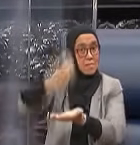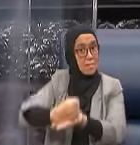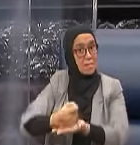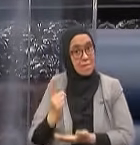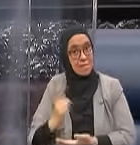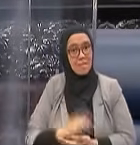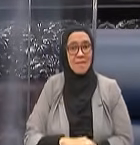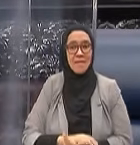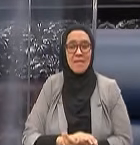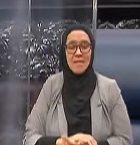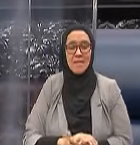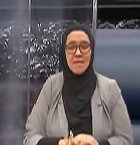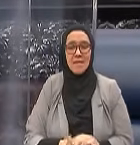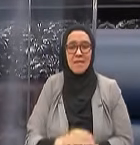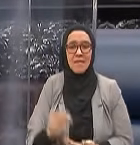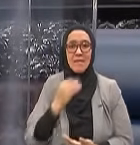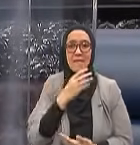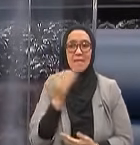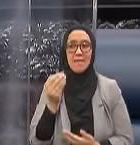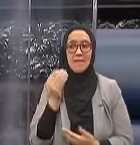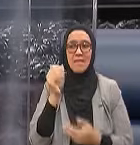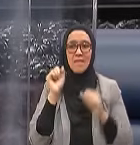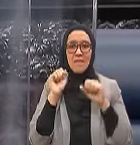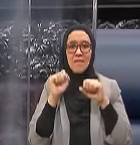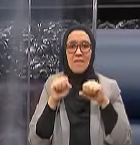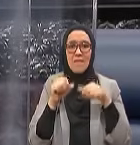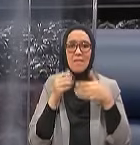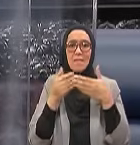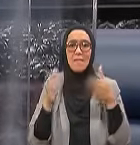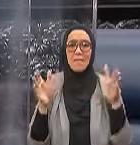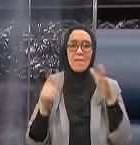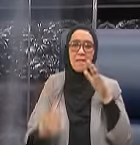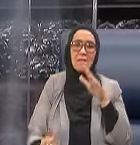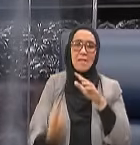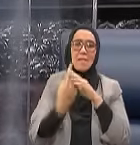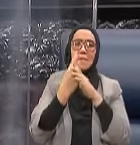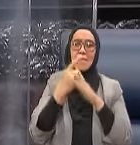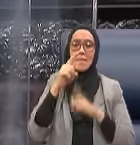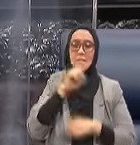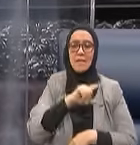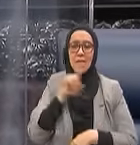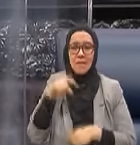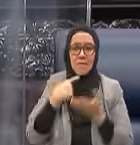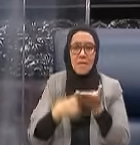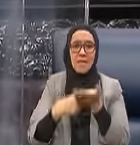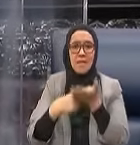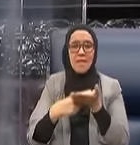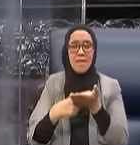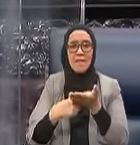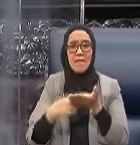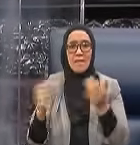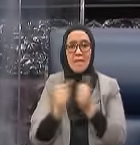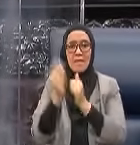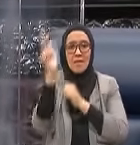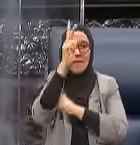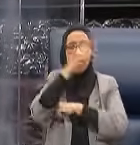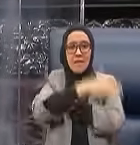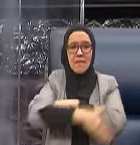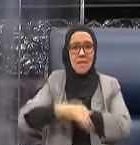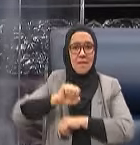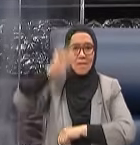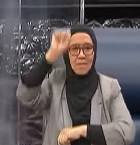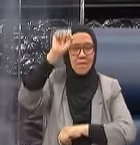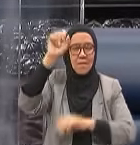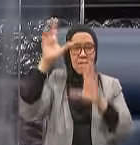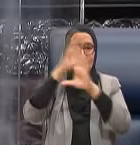warna itu adalah homogen tahan klasik kaya perbincangan dengan kerajaan lebih sabar